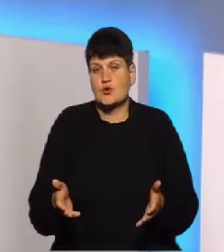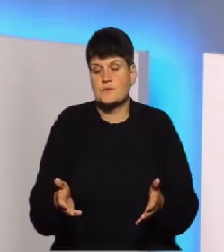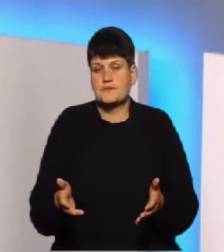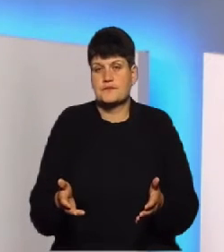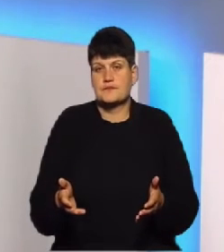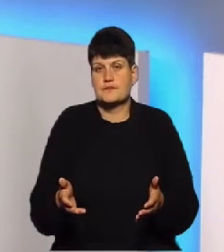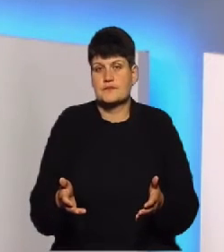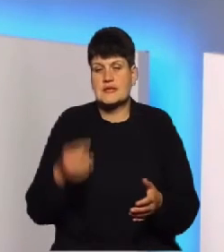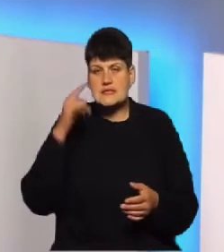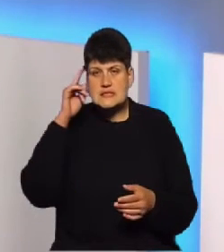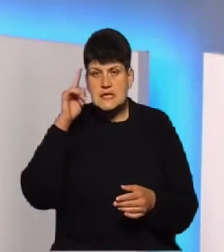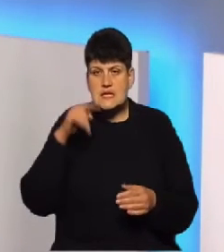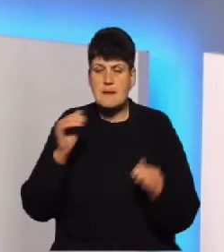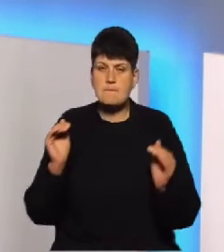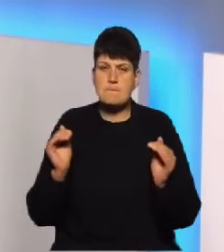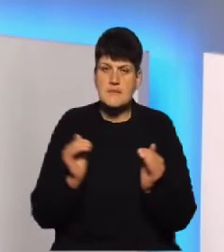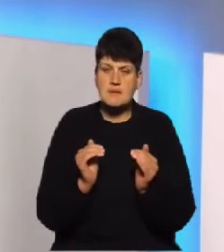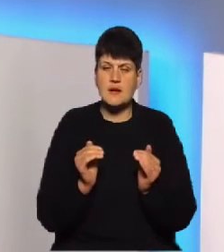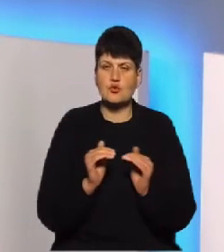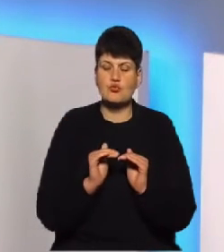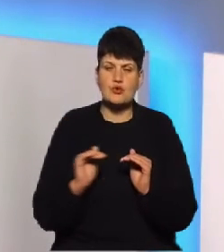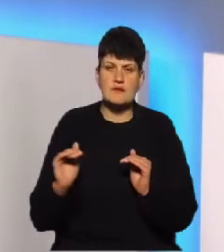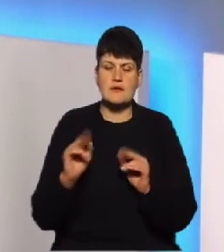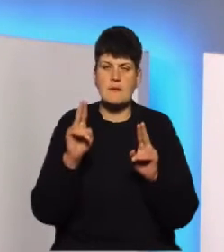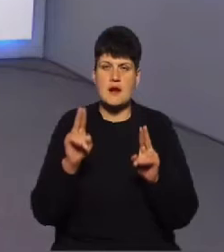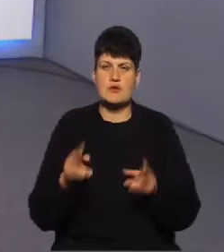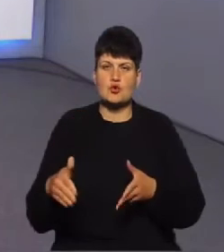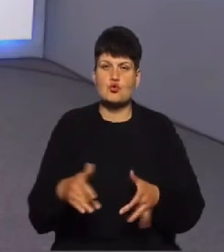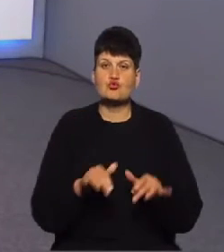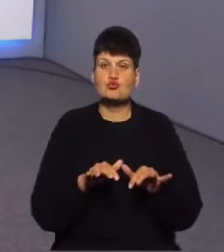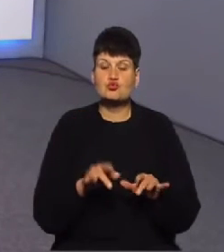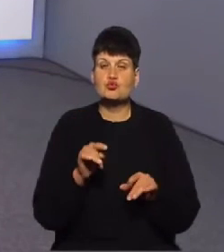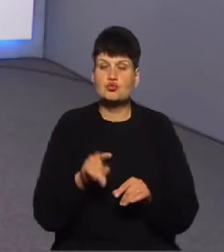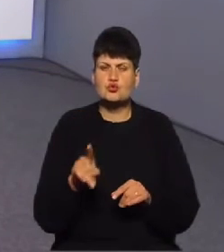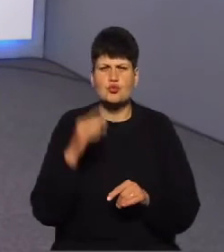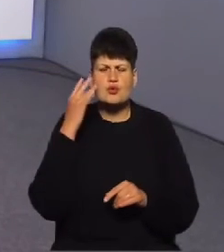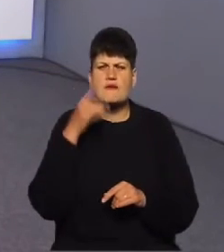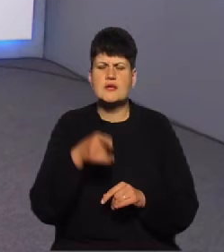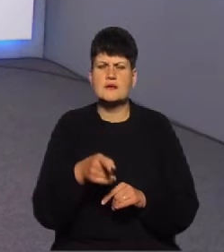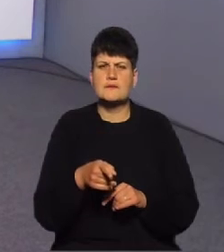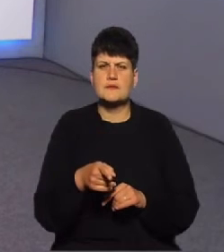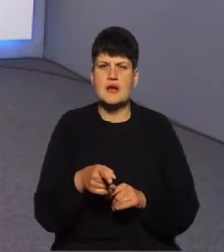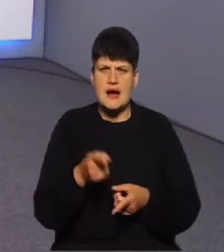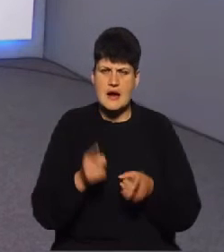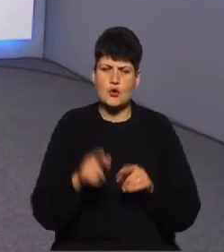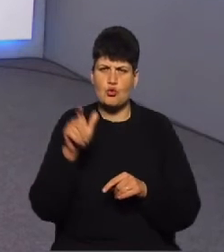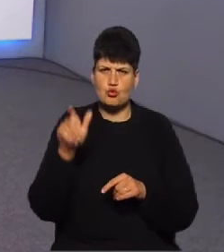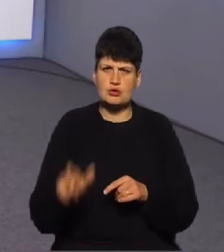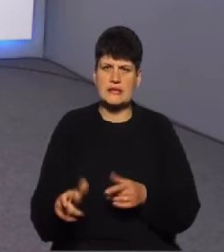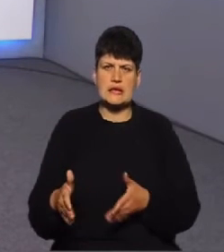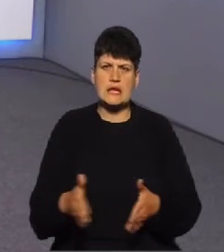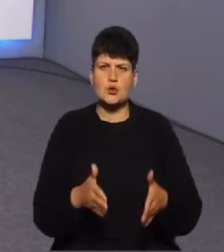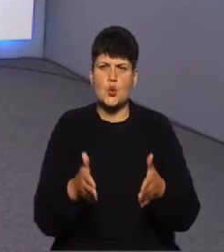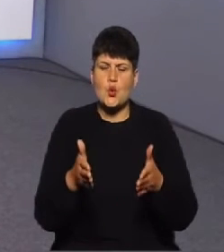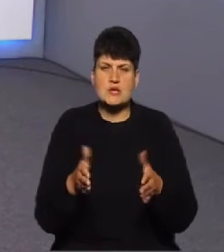знання мінімально, хоча б на мінімальному рівні правил дорожнього руху. Тому що, ну, уявіть собі, от, ну, реально людина на дорозі, яка ніколи